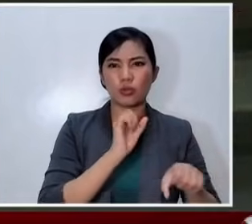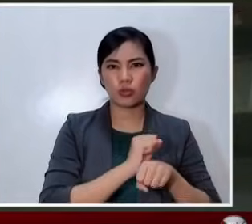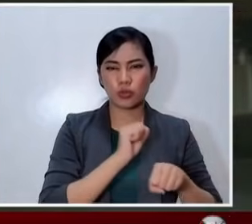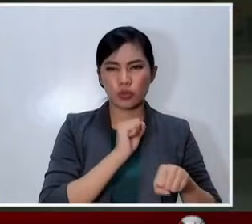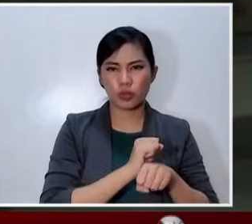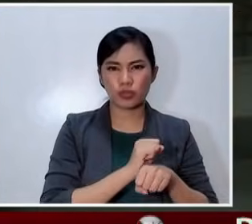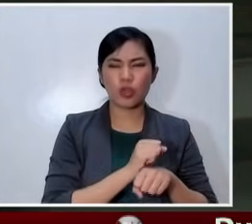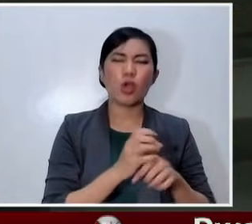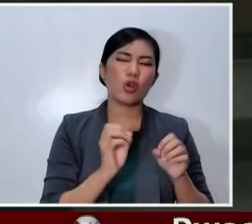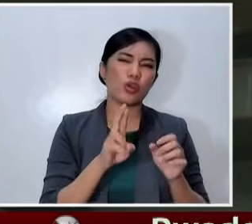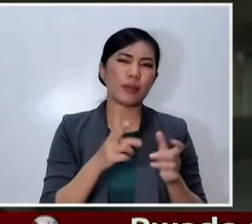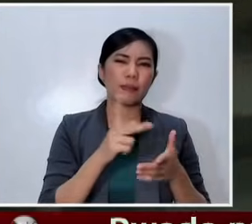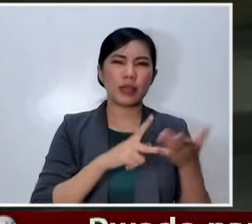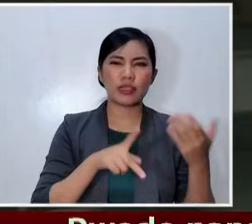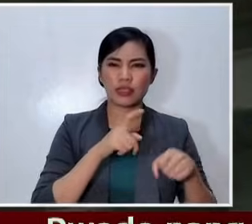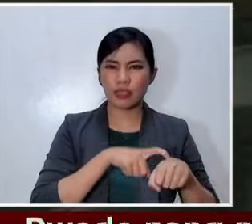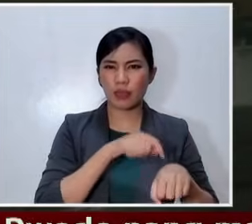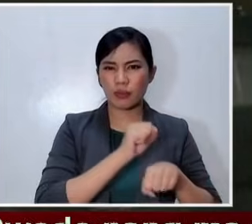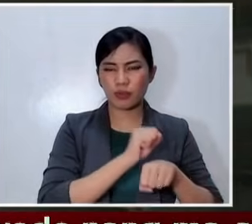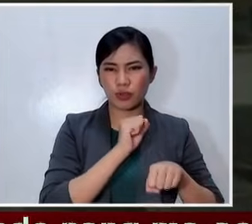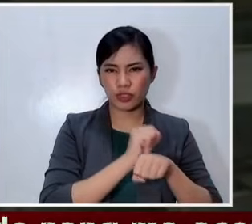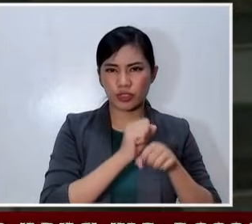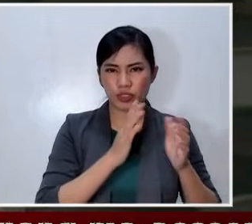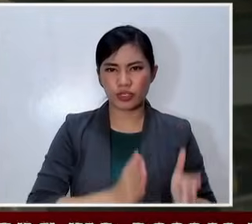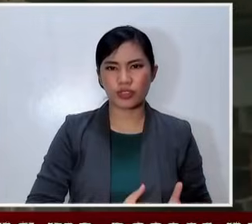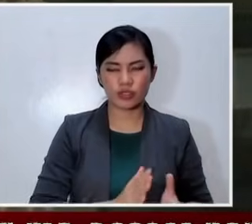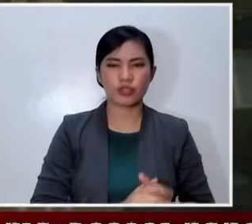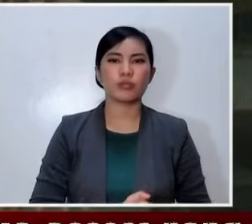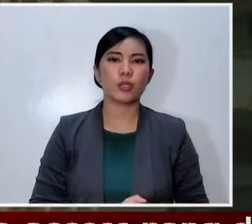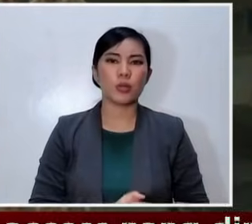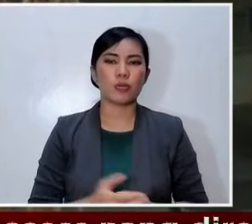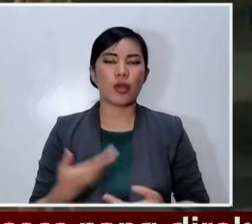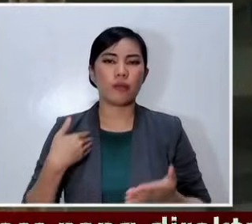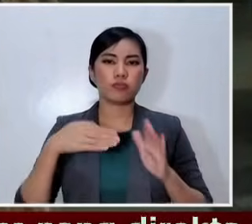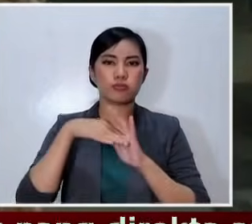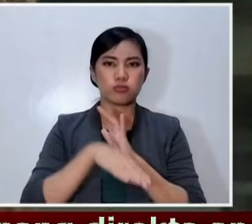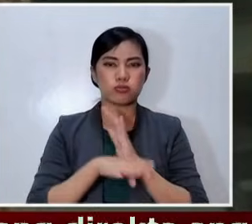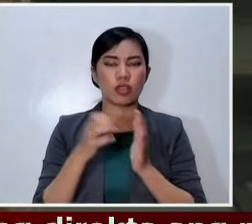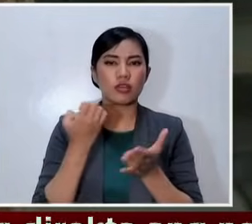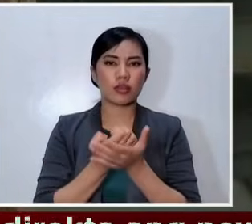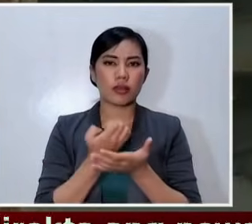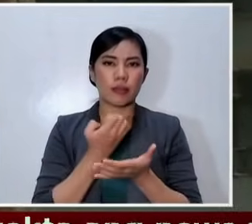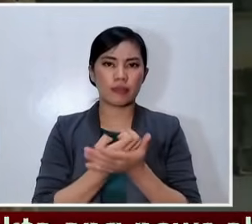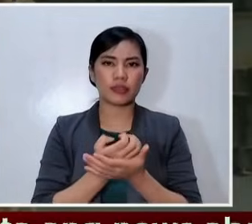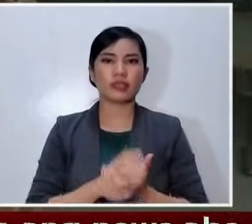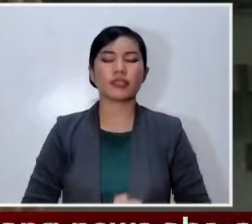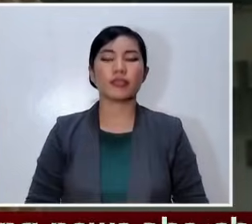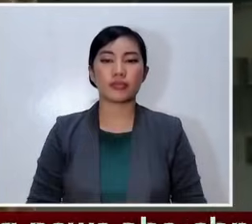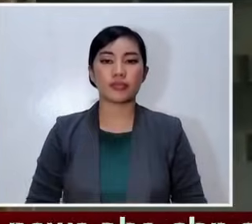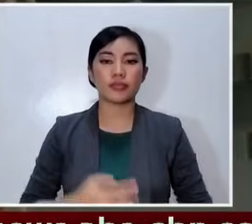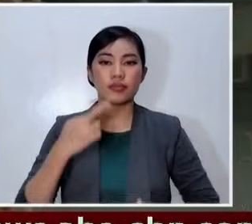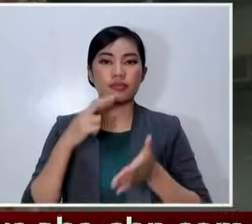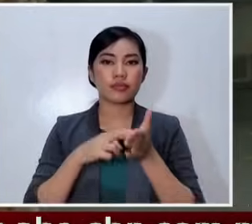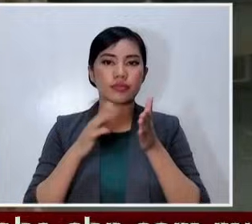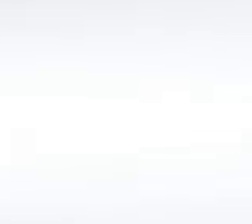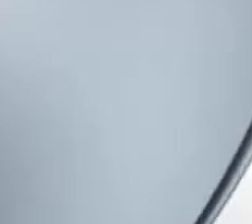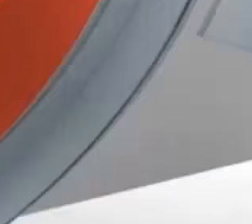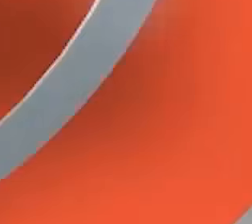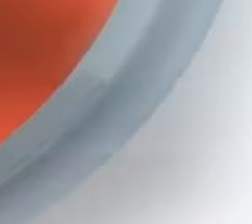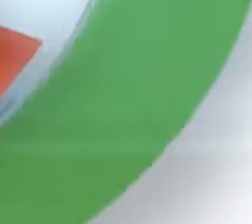din ang nakikitang lugi sa ekonomiya. Zen Hernandez, ABS-CBN News.